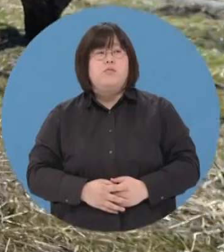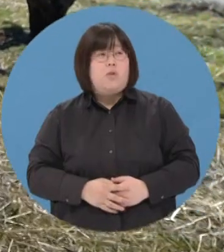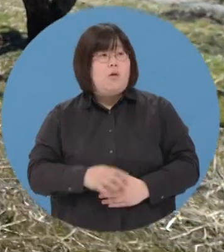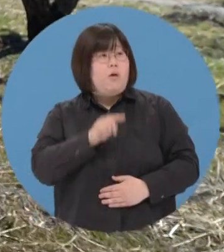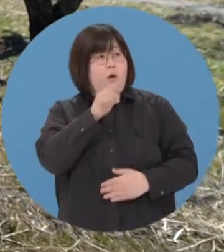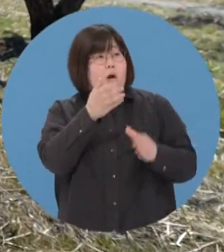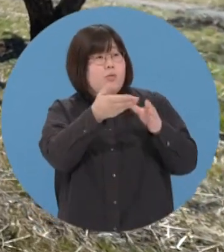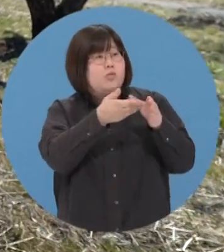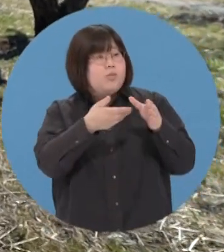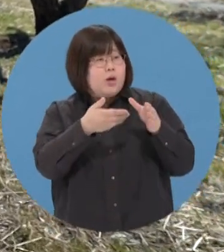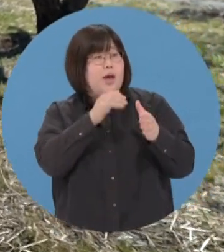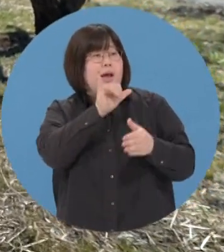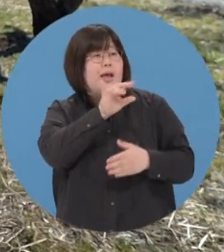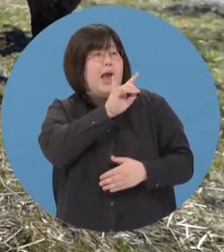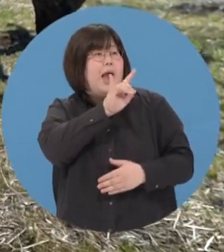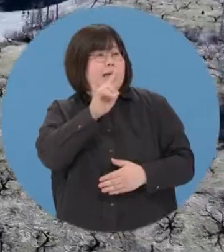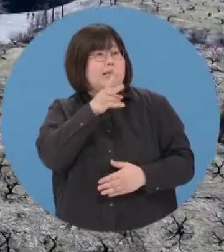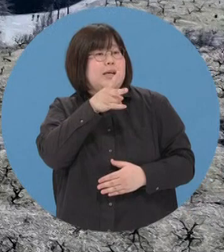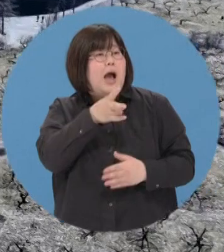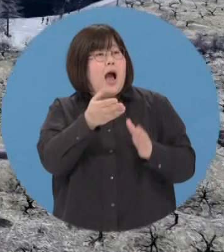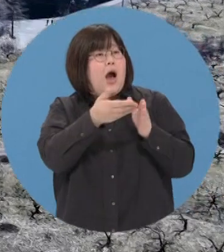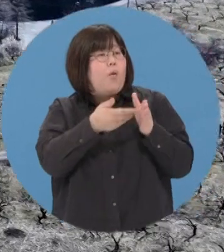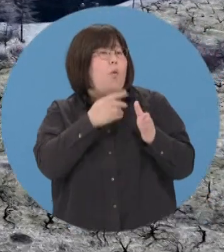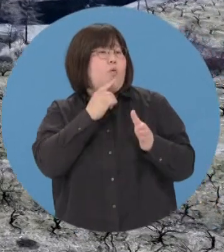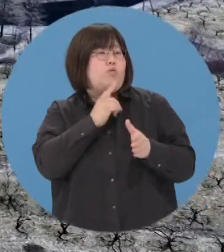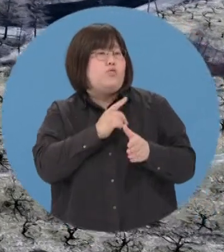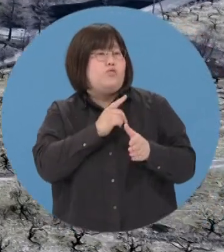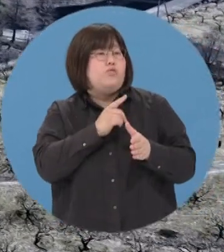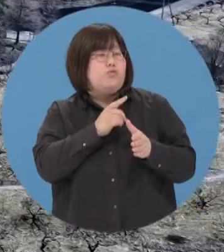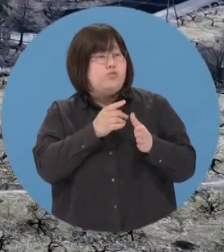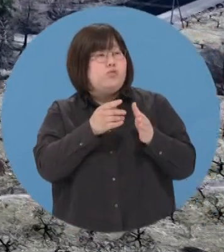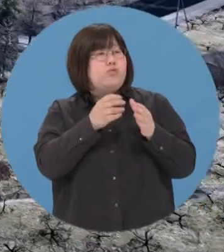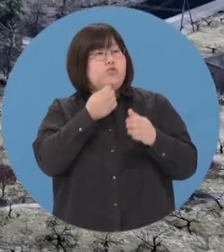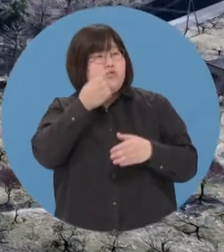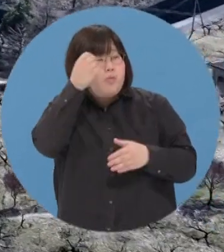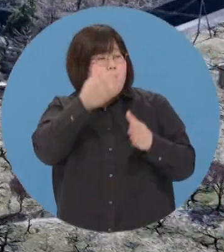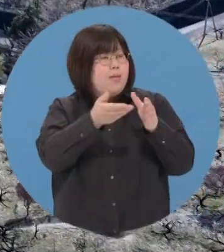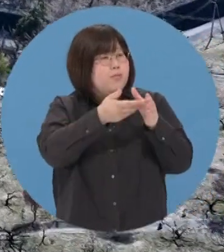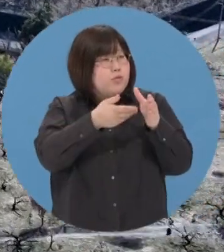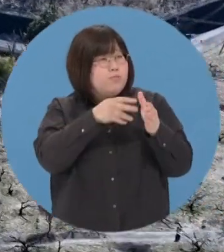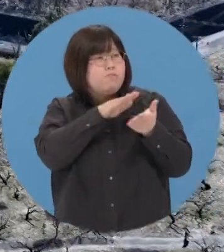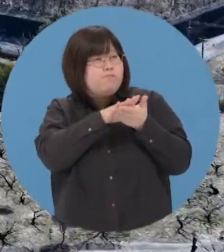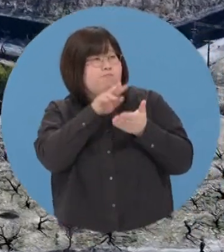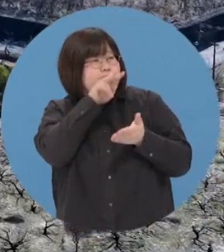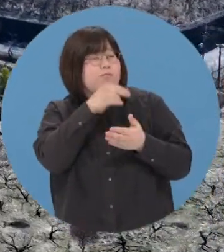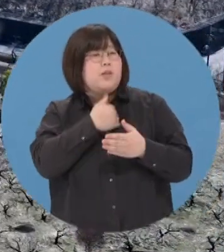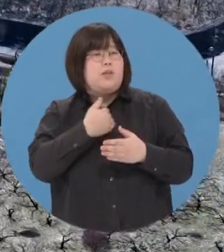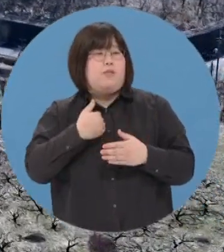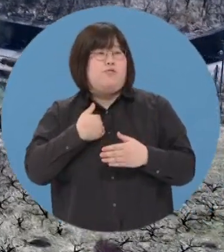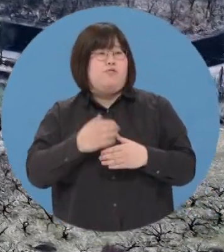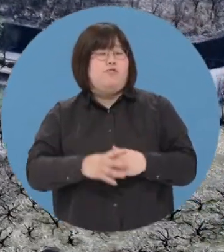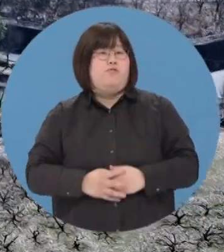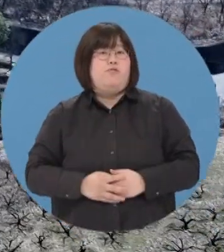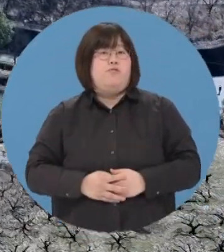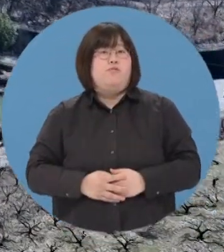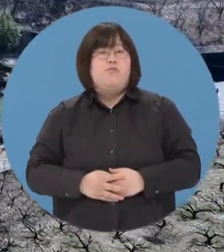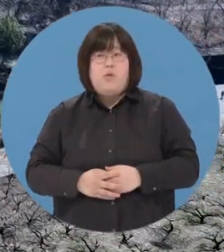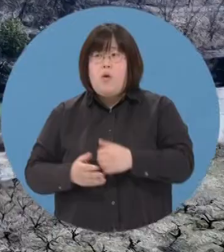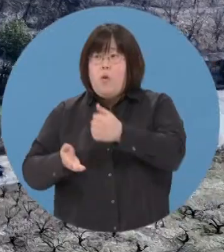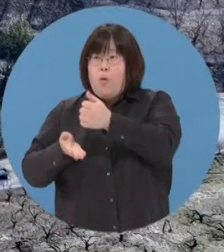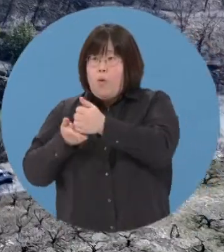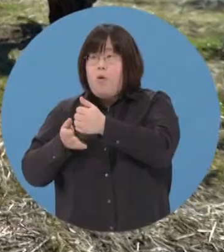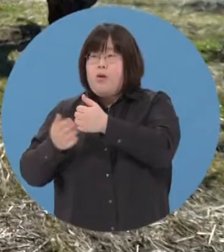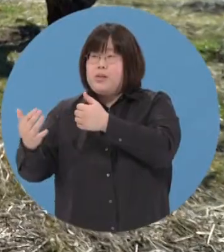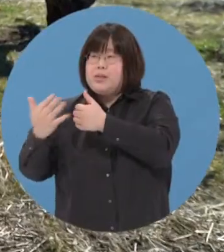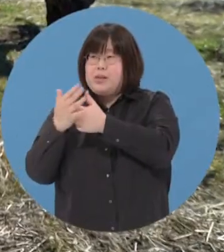この湖は八木箱といいまして、梅とまた湖で綺麗に見えるところです。 人気の場所ということです